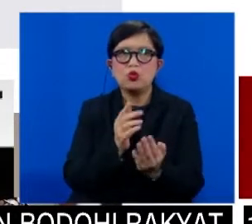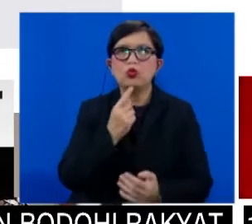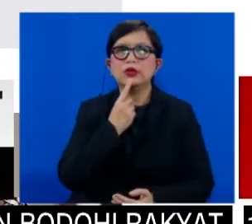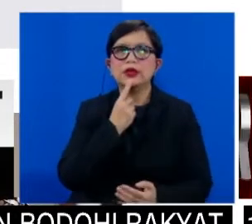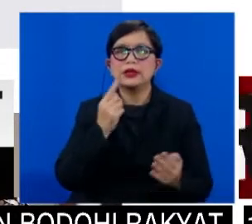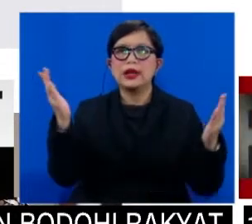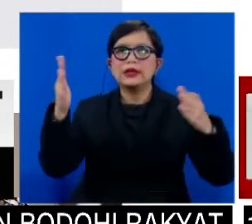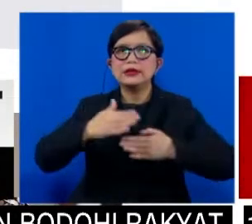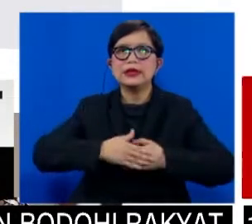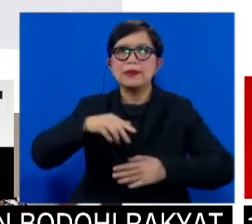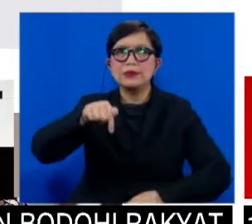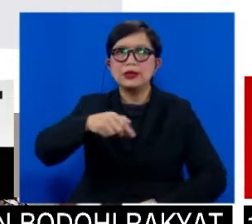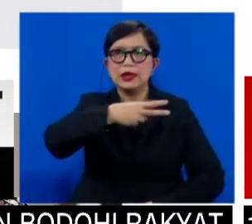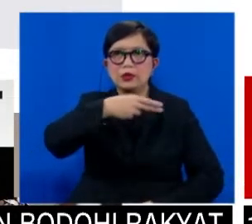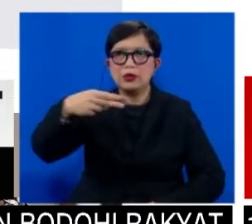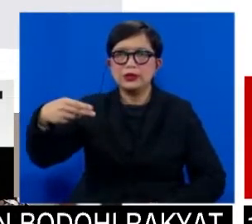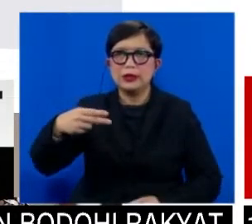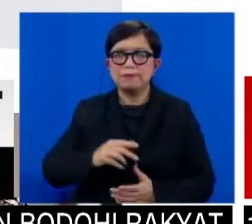di tanah air